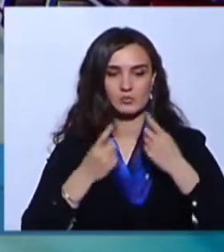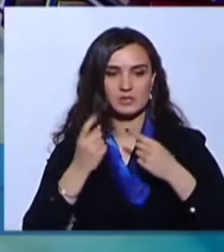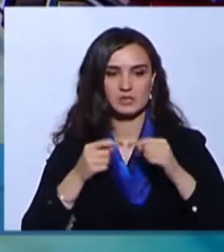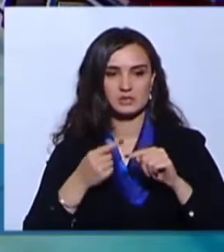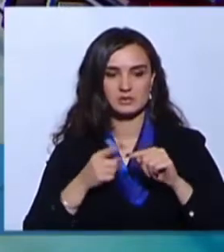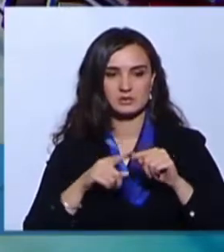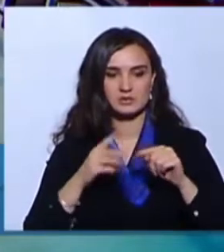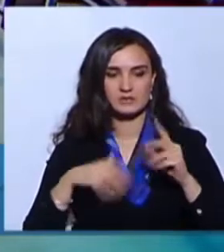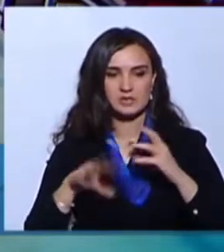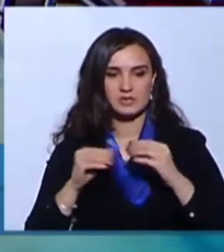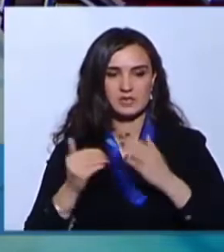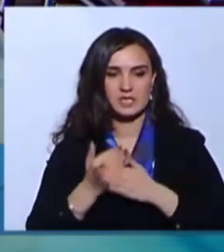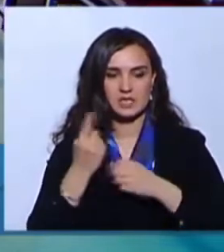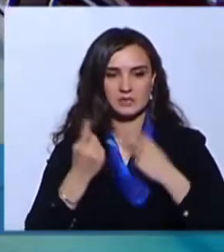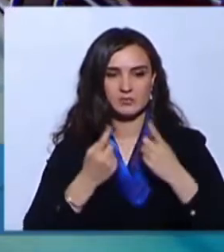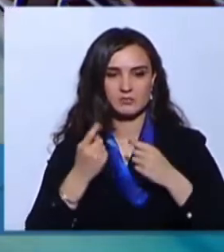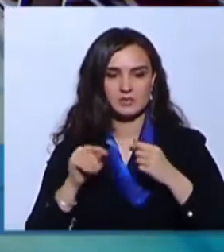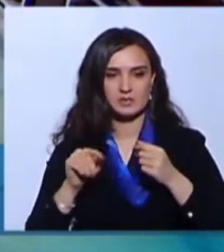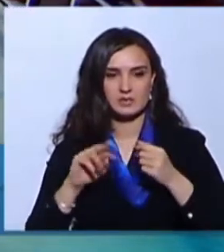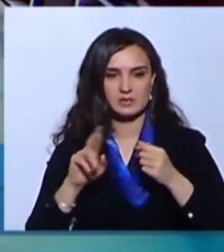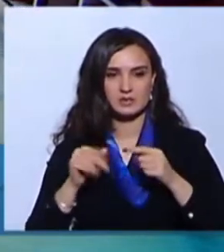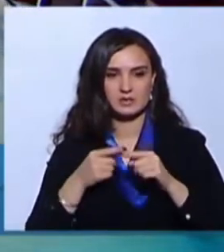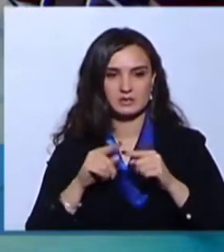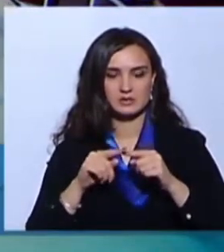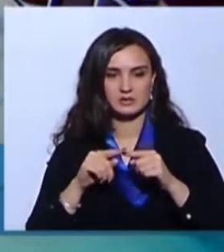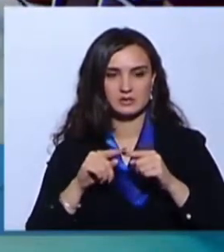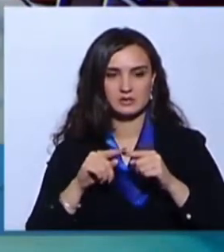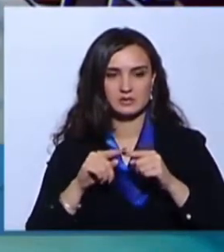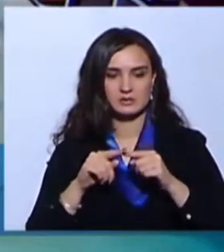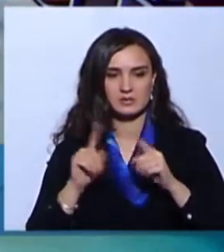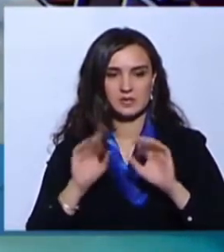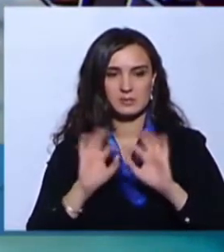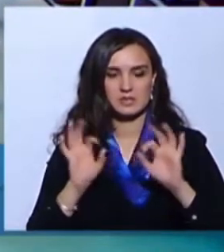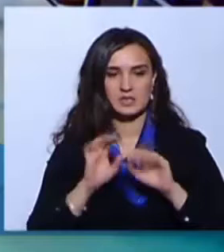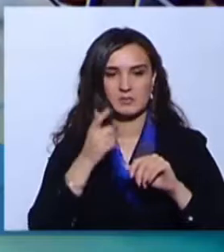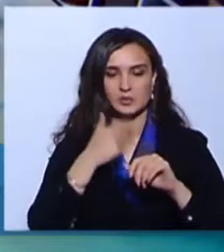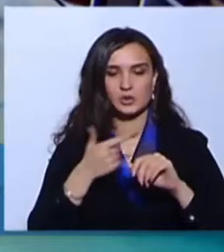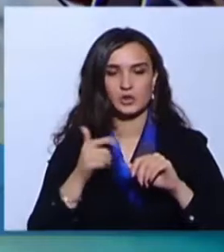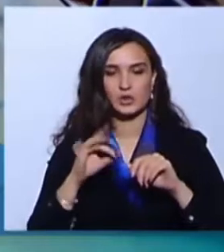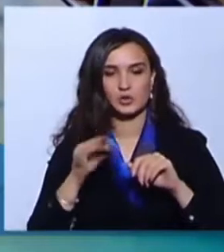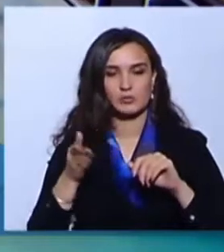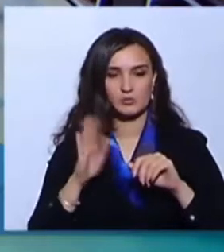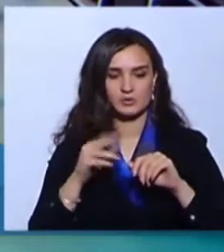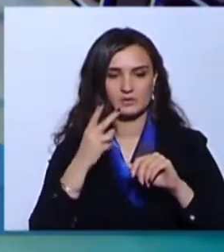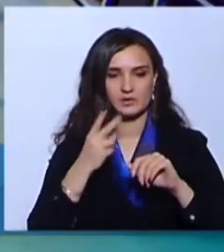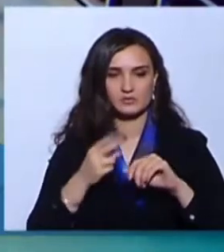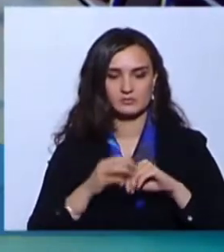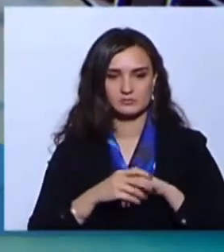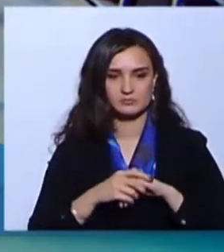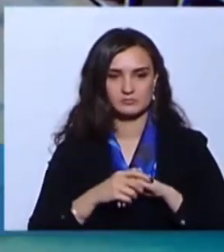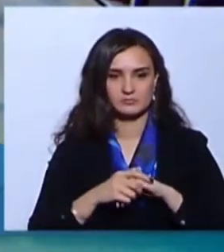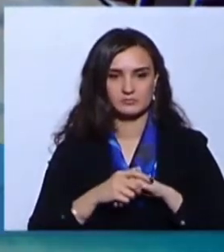თავია ყველაზე ახალი ინფორმაცია და რა ბრძანა ბატონმა გიორგი მოდით ეს ნახოთ და